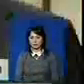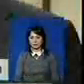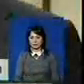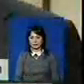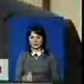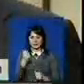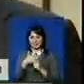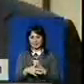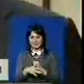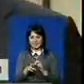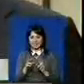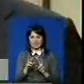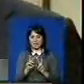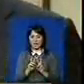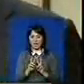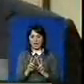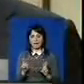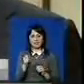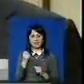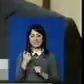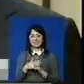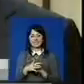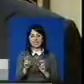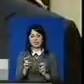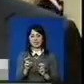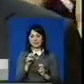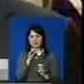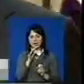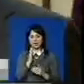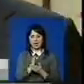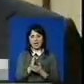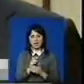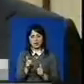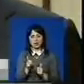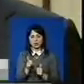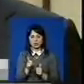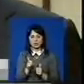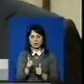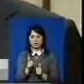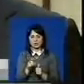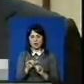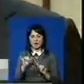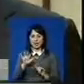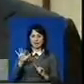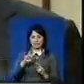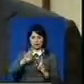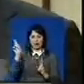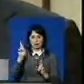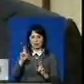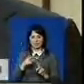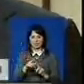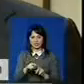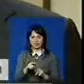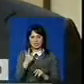ცენტრი არის ფაქტობრივად ანალოგი იმ ცენტრების, რომლებიც არის განვითარებულ ქვეყნებში. სამი